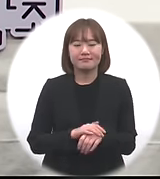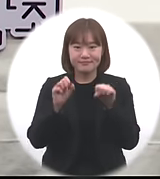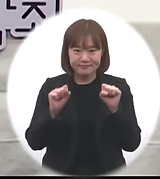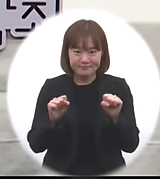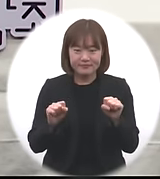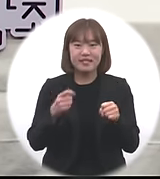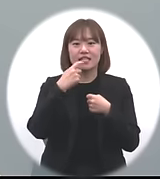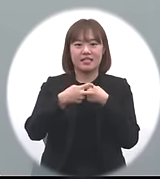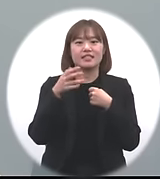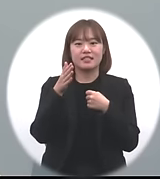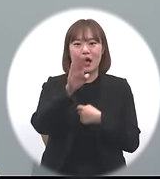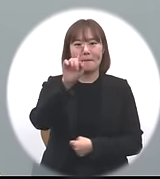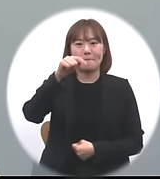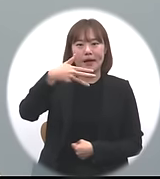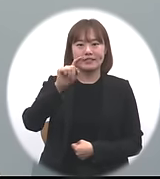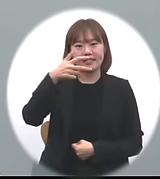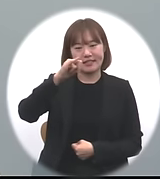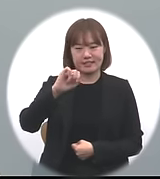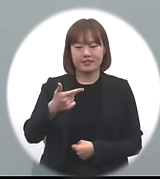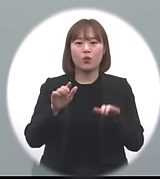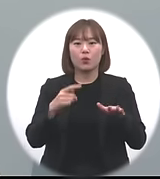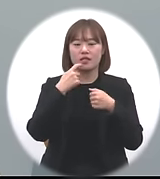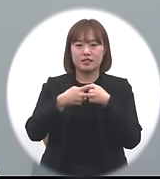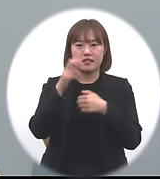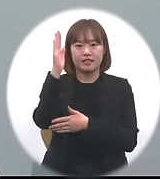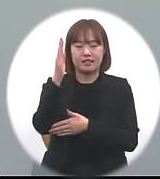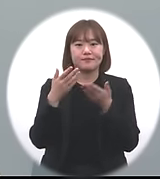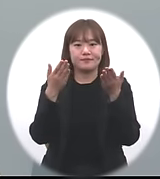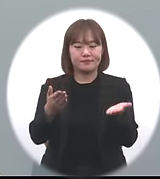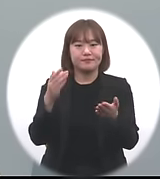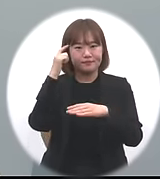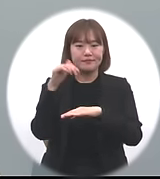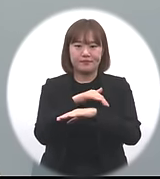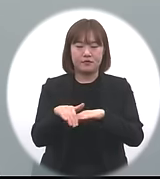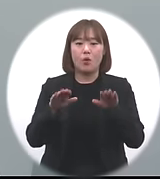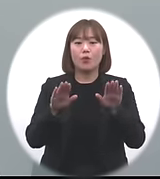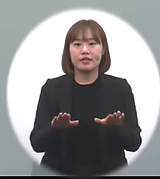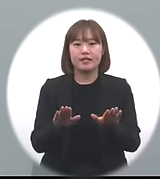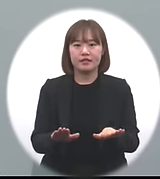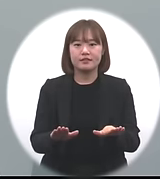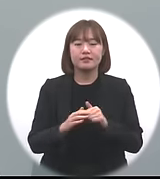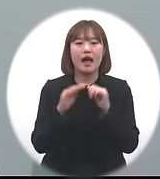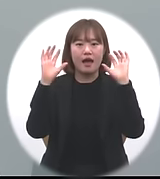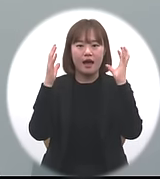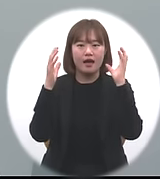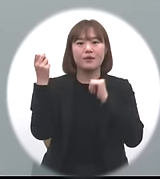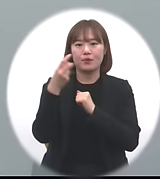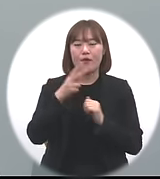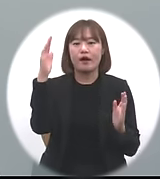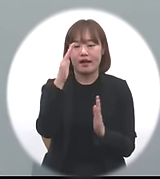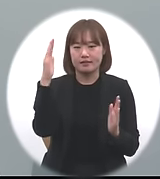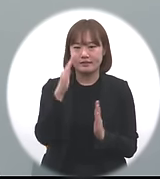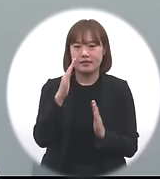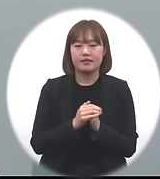안녕하세요. 치과의사 박창진입니다. 오늘은 이제 치과 얘기를 좀 해보려고 하는데요. 오늘 주 대상은 사실은 아이 그리고